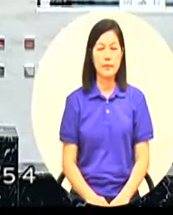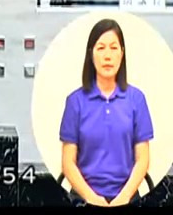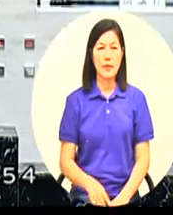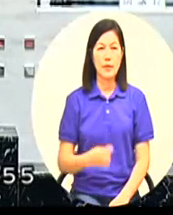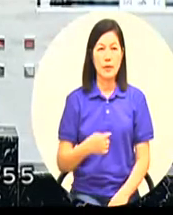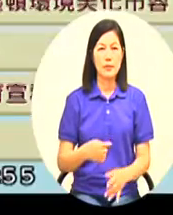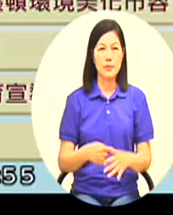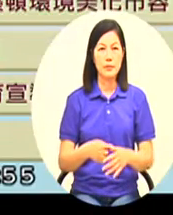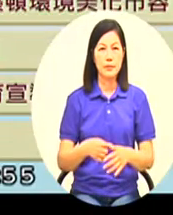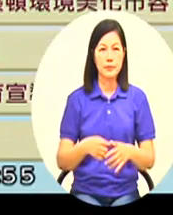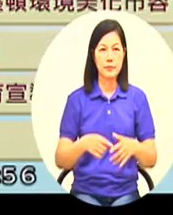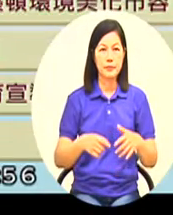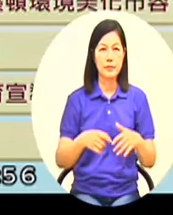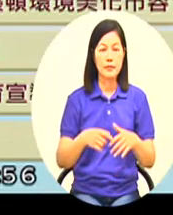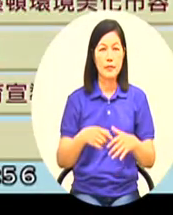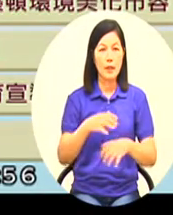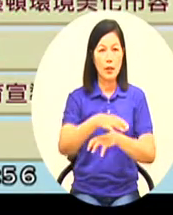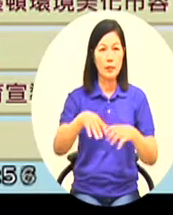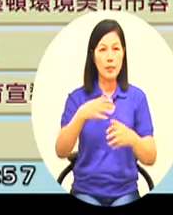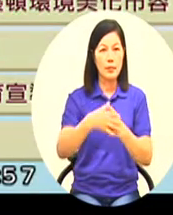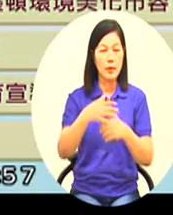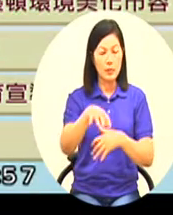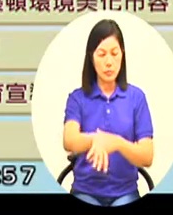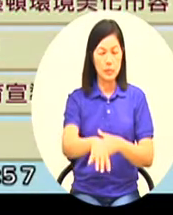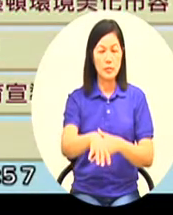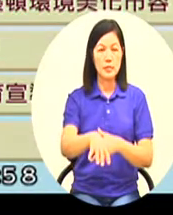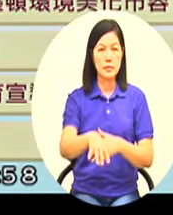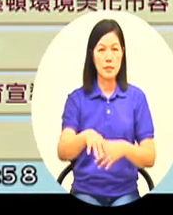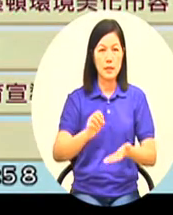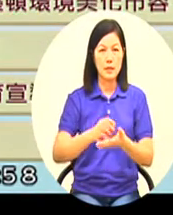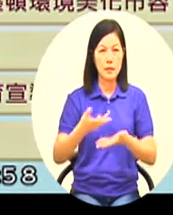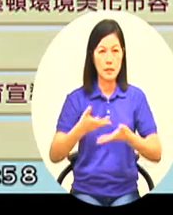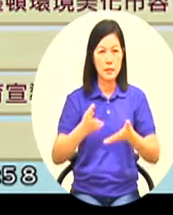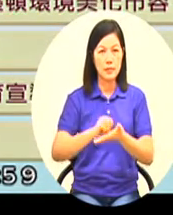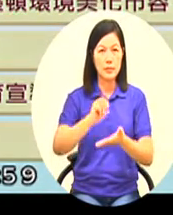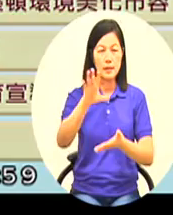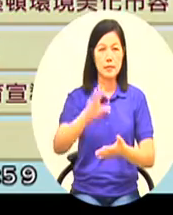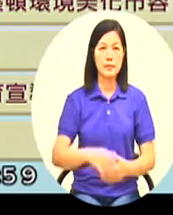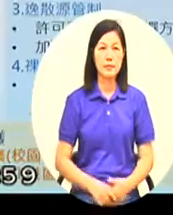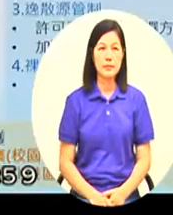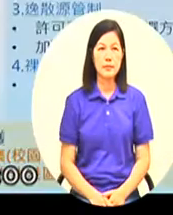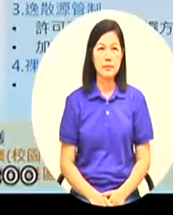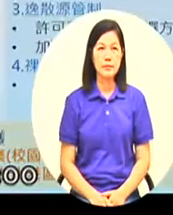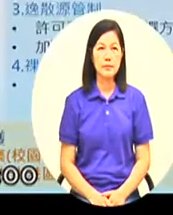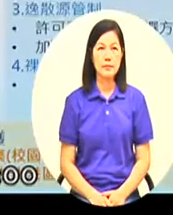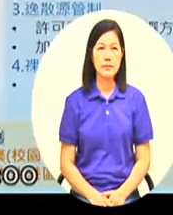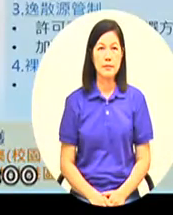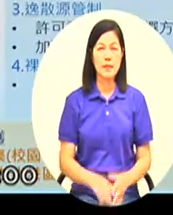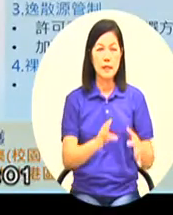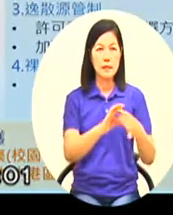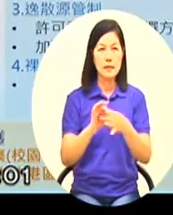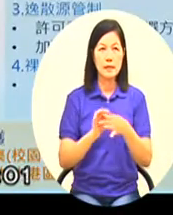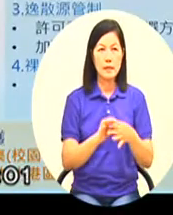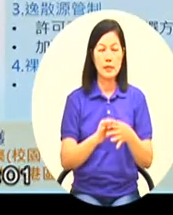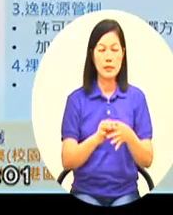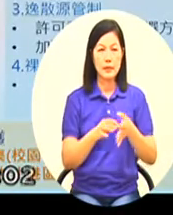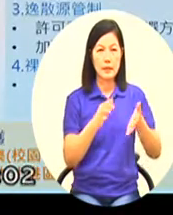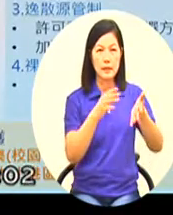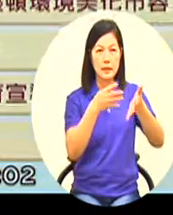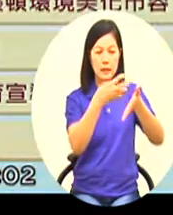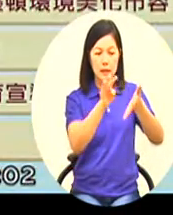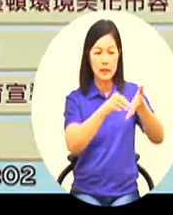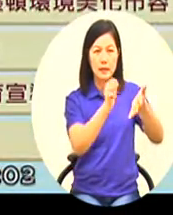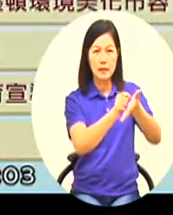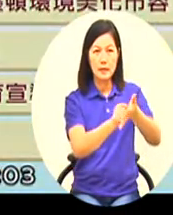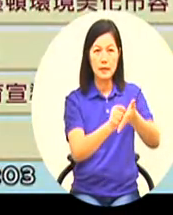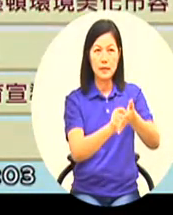关的一个业务的重点的部分，向各位来做一个报告。那相关的一个简报的部分就包含我